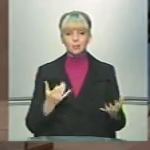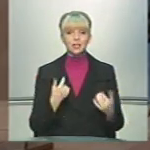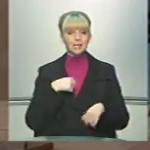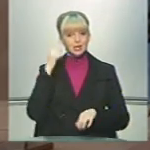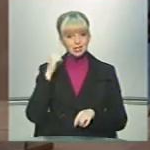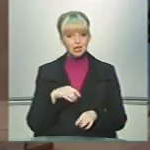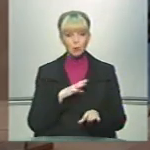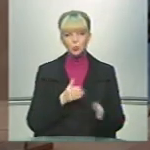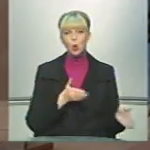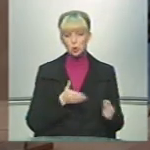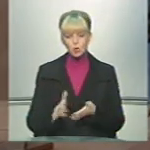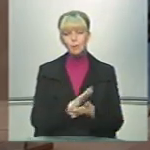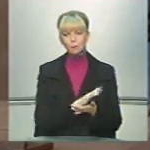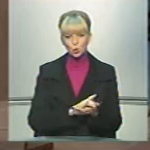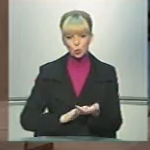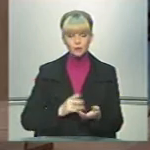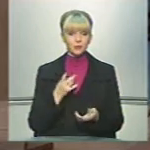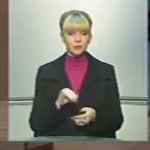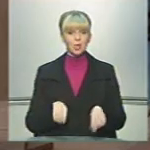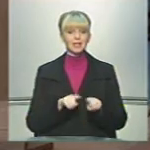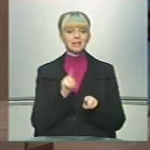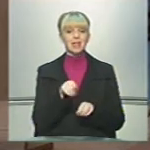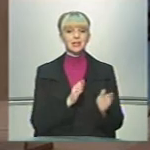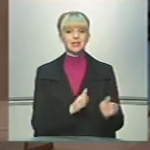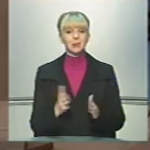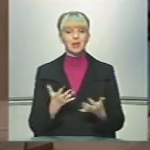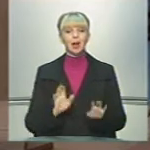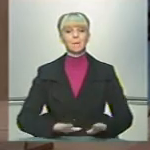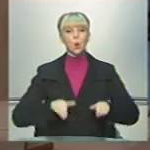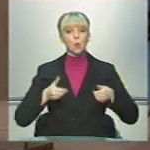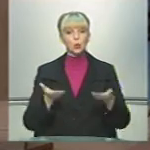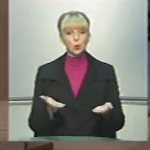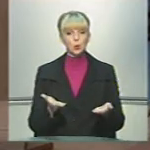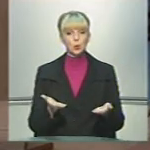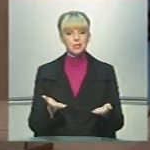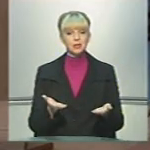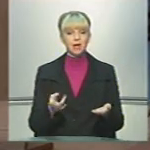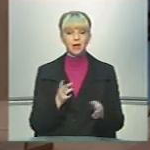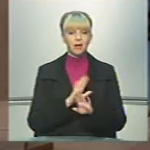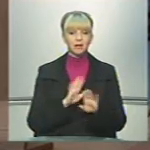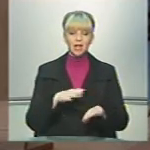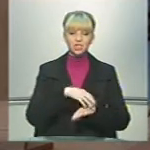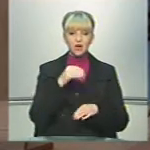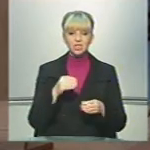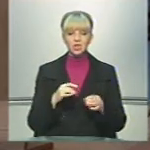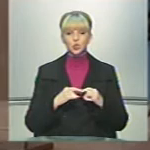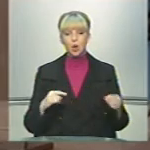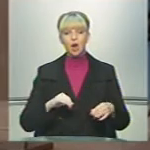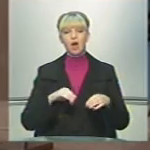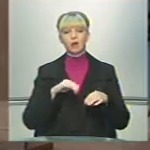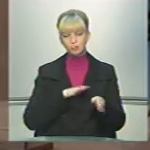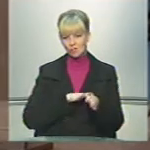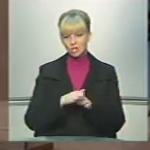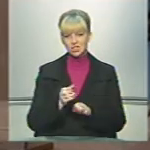знаю, були готові продовжувати. Ну, але та система, яка пропонується не шведського стола, а комплексний